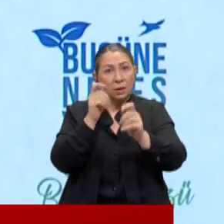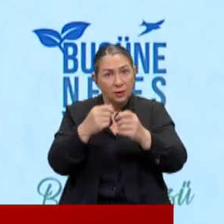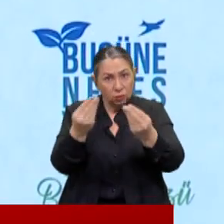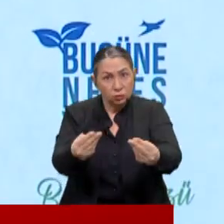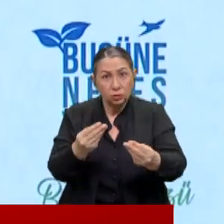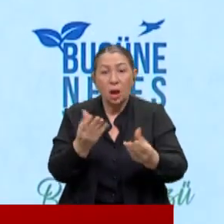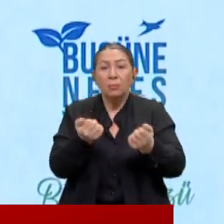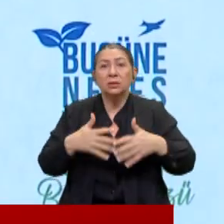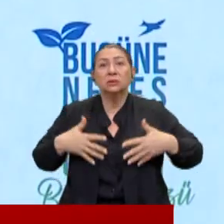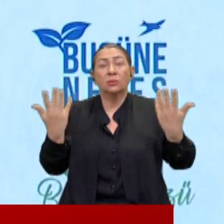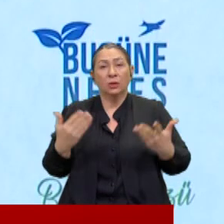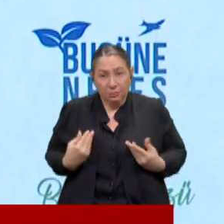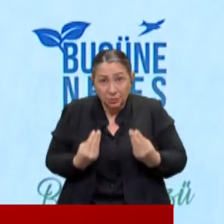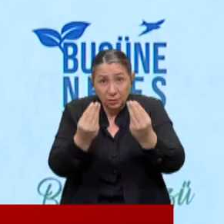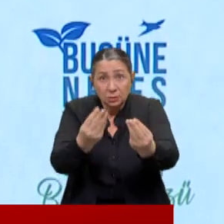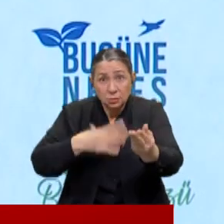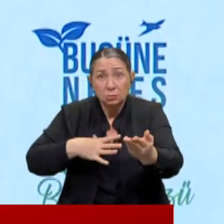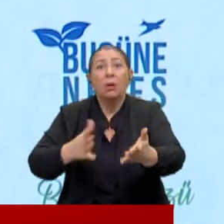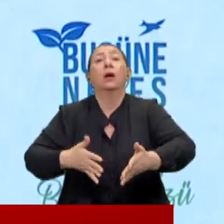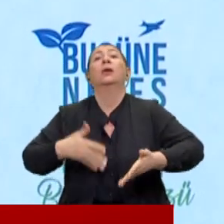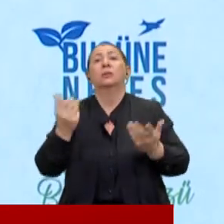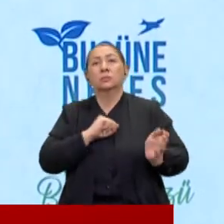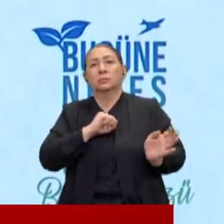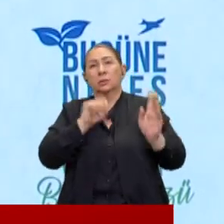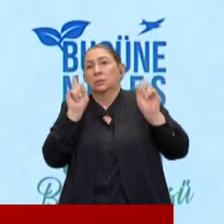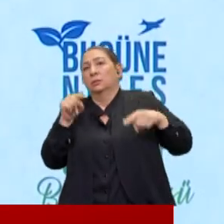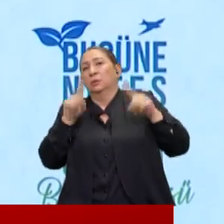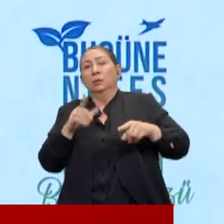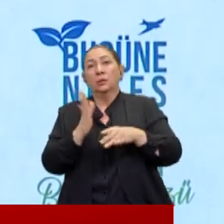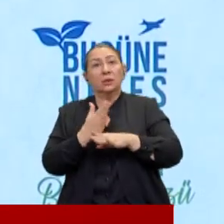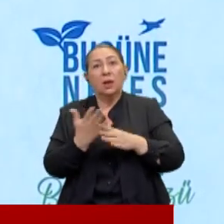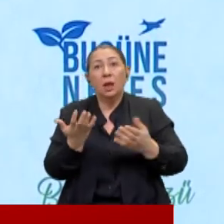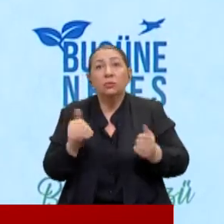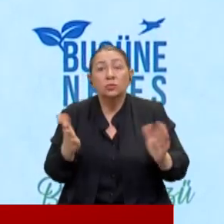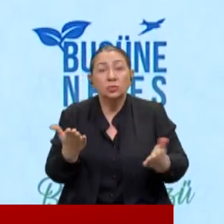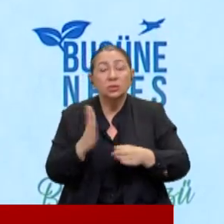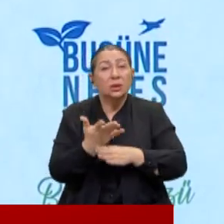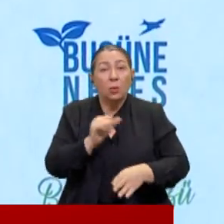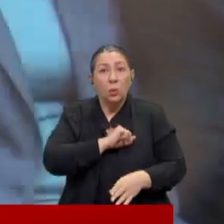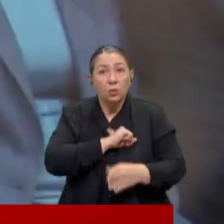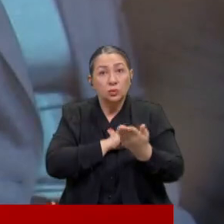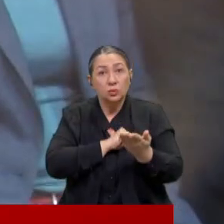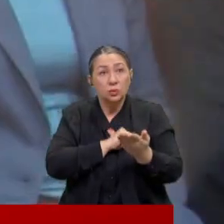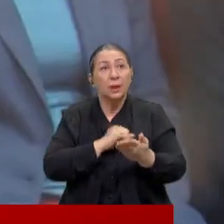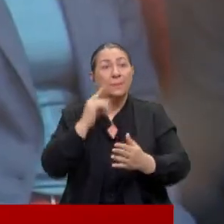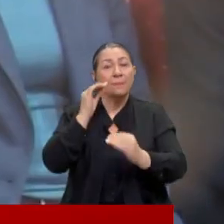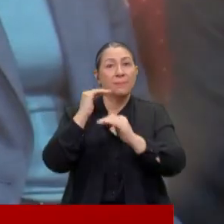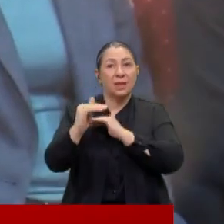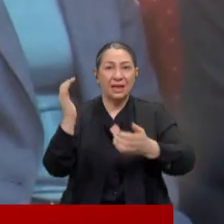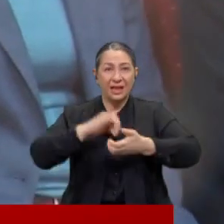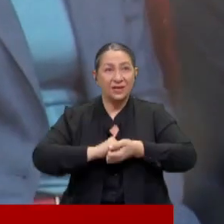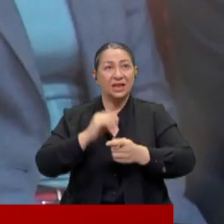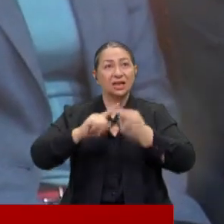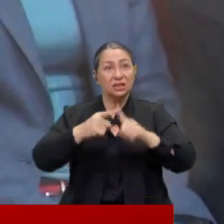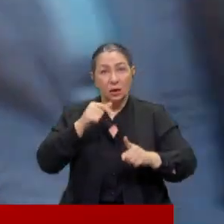istemiyorlar teslim etmek istiyorsunuz teslim almaktan korkuyorlar neden teslim almıyorsunuz neden korkuyorsunuz millet ittifakı